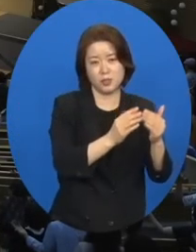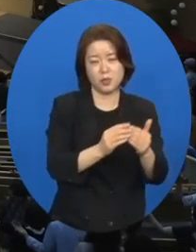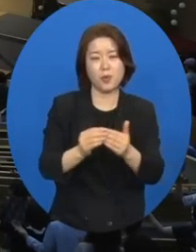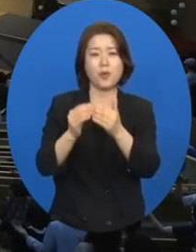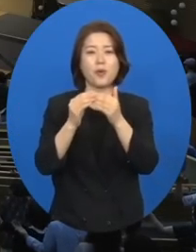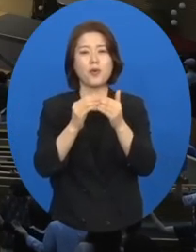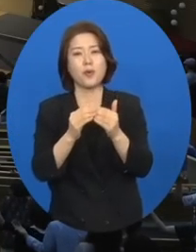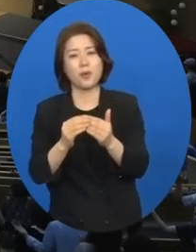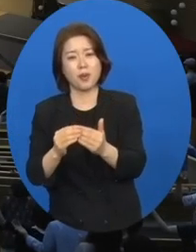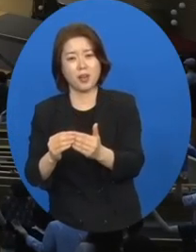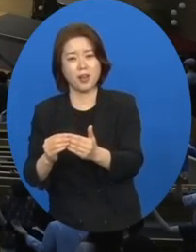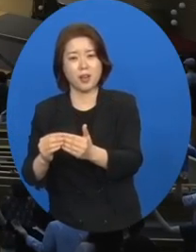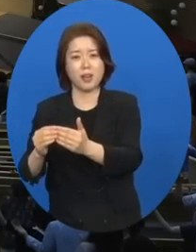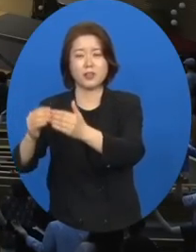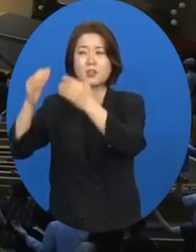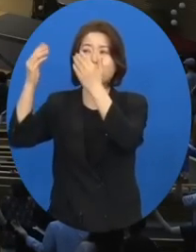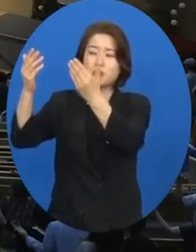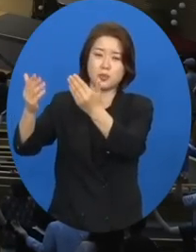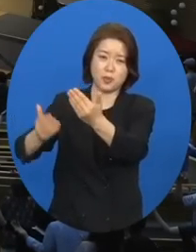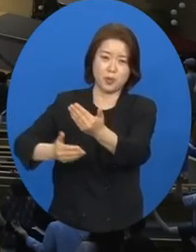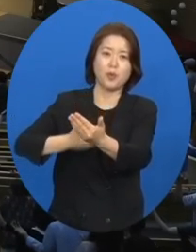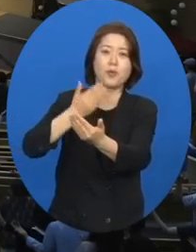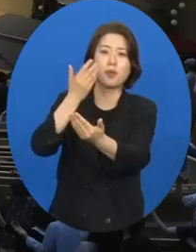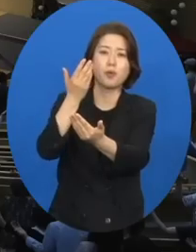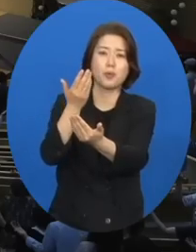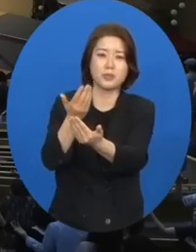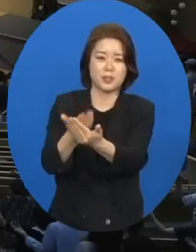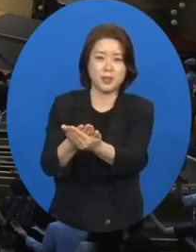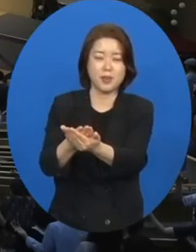오 아 오